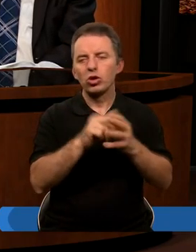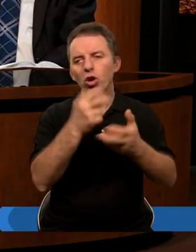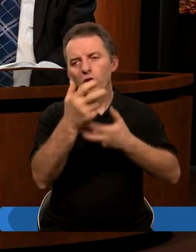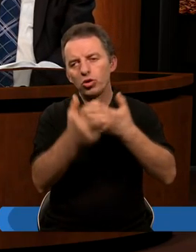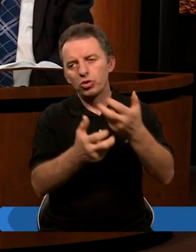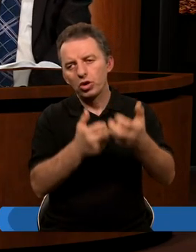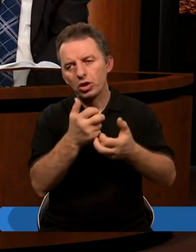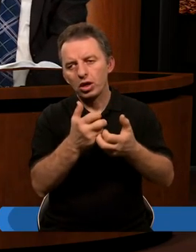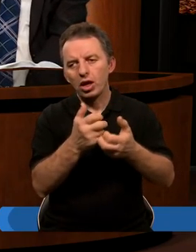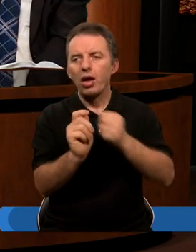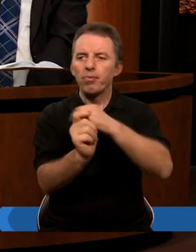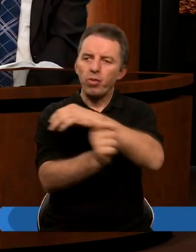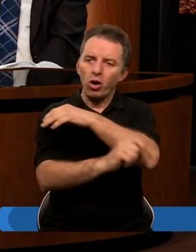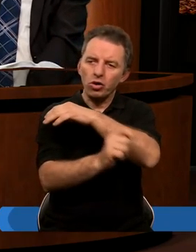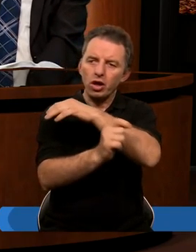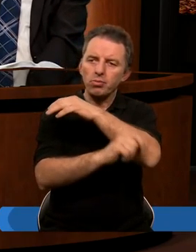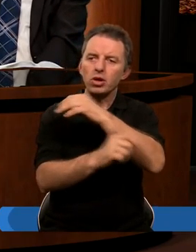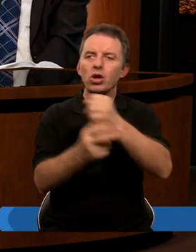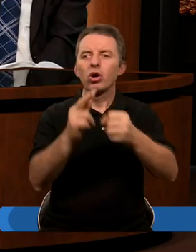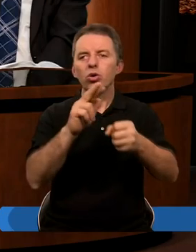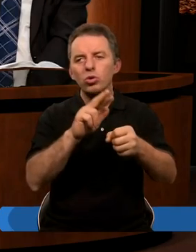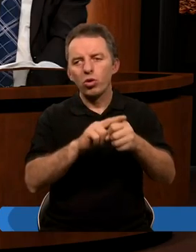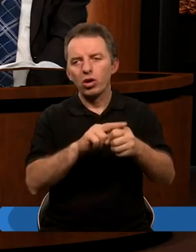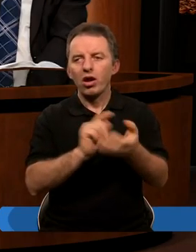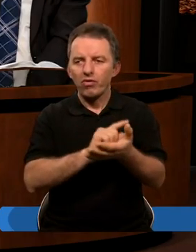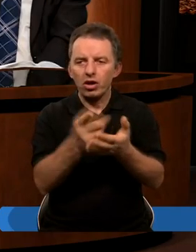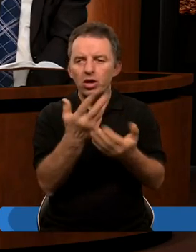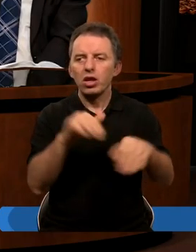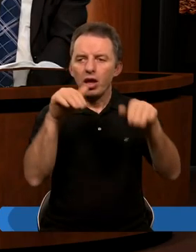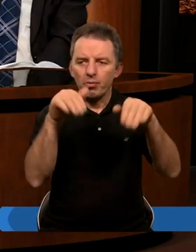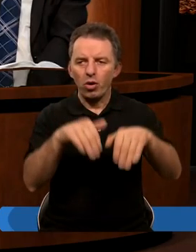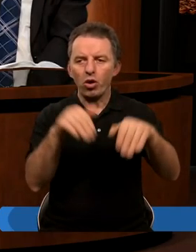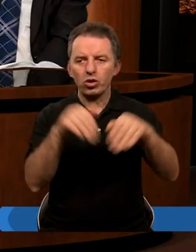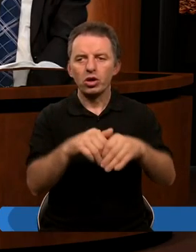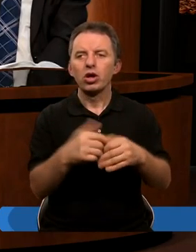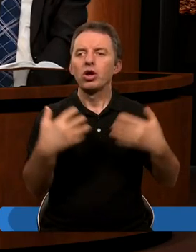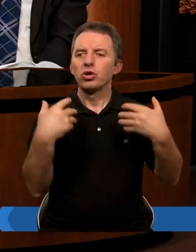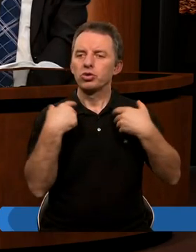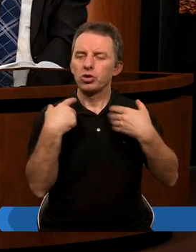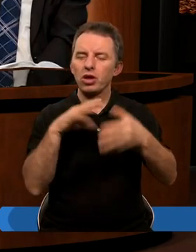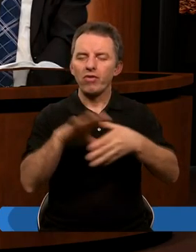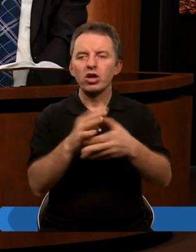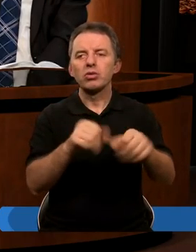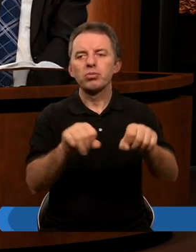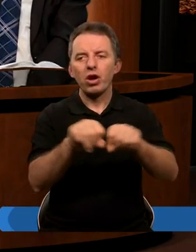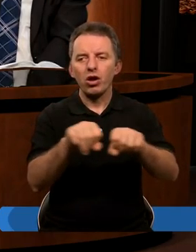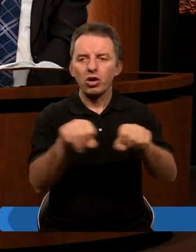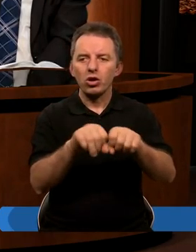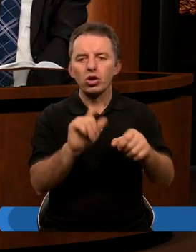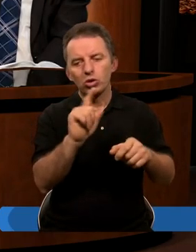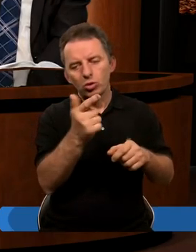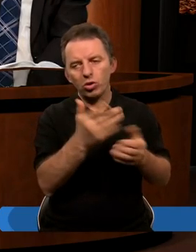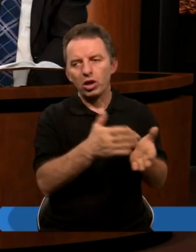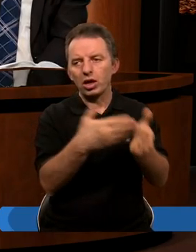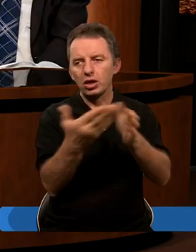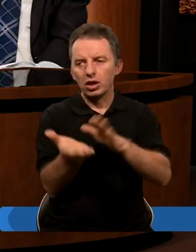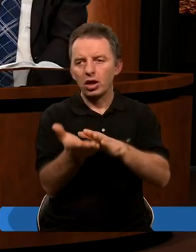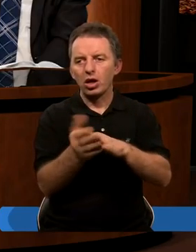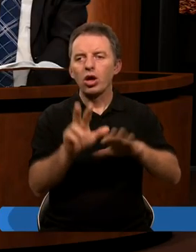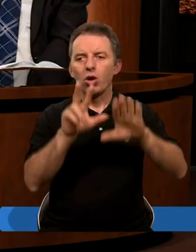z potępieniem, które wynika z niemożności życia w sprawiedliwości, a z drugiej strony